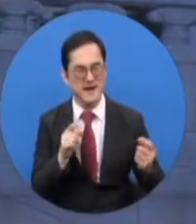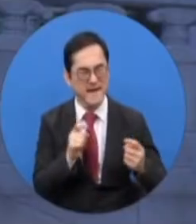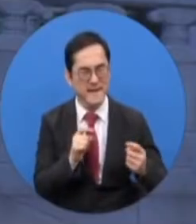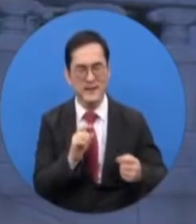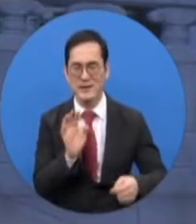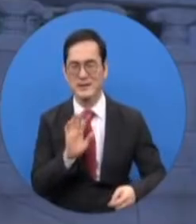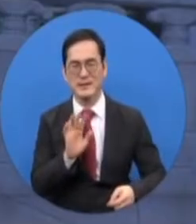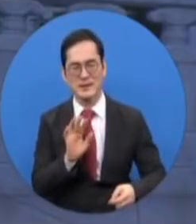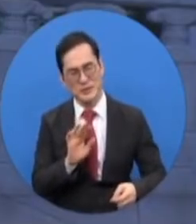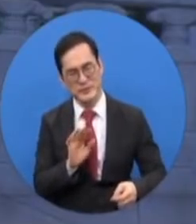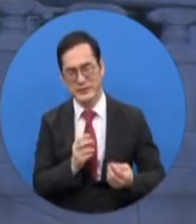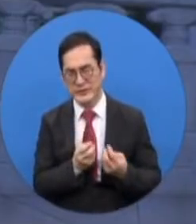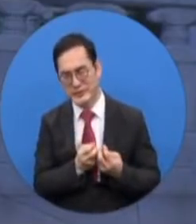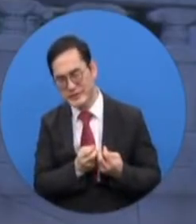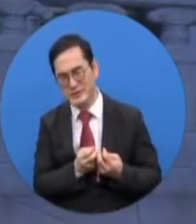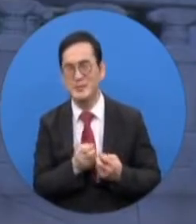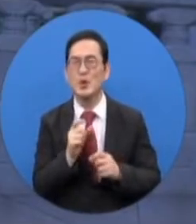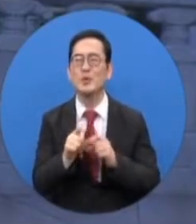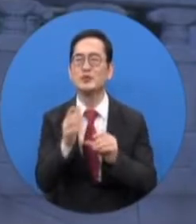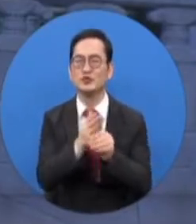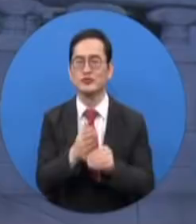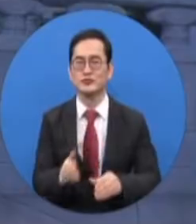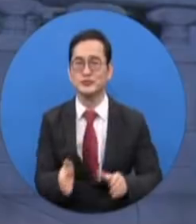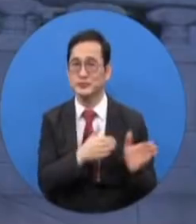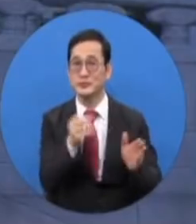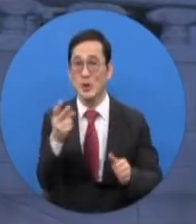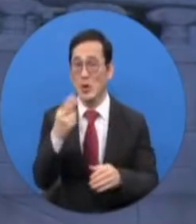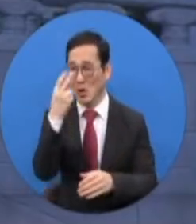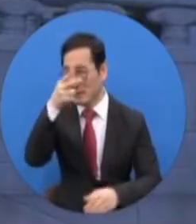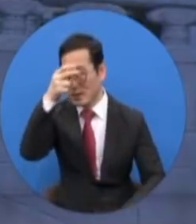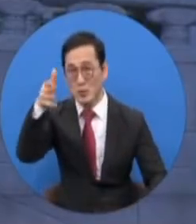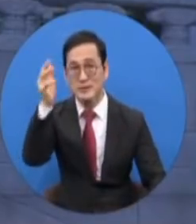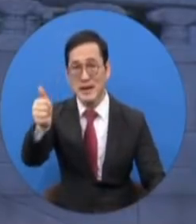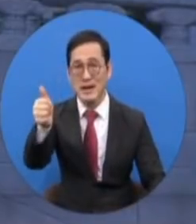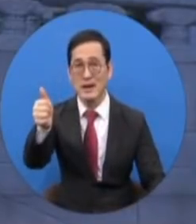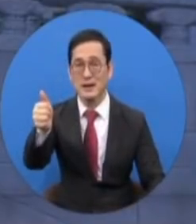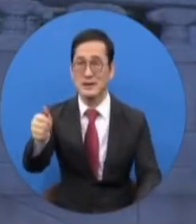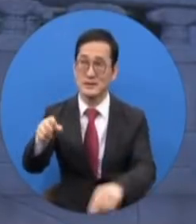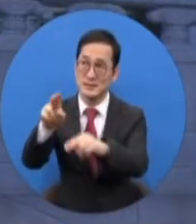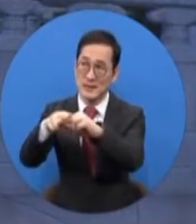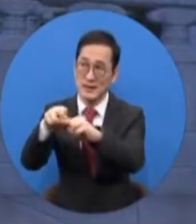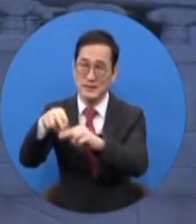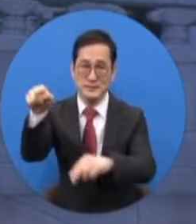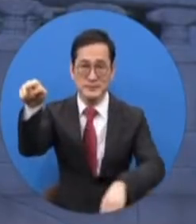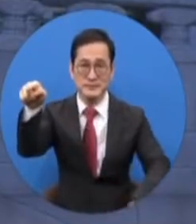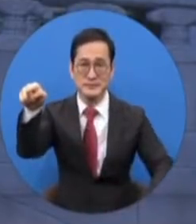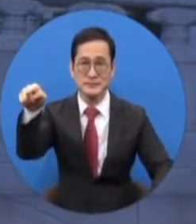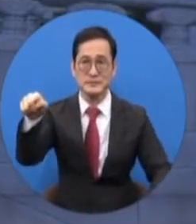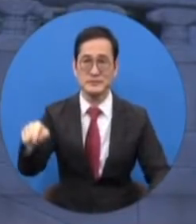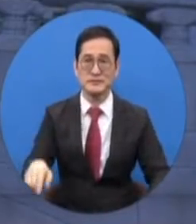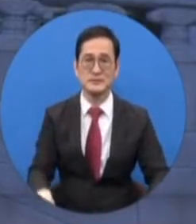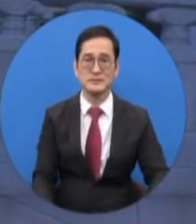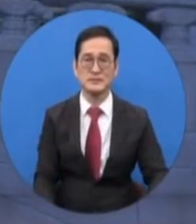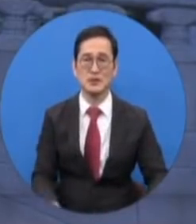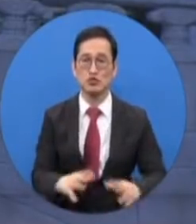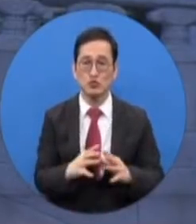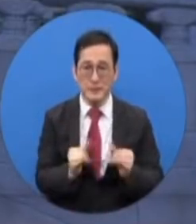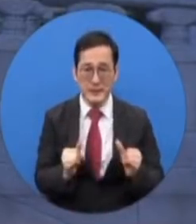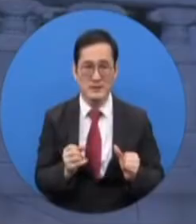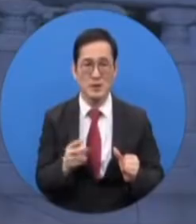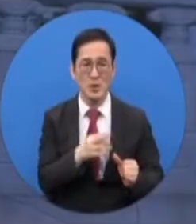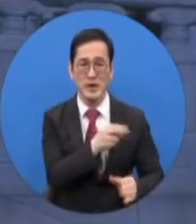김오수 검찰총장에 대한 압박도 있었습니다. 모든 국민들 그리고 여야도 지금